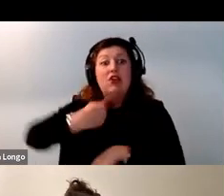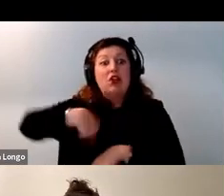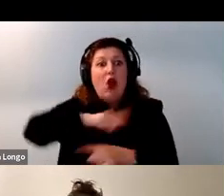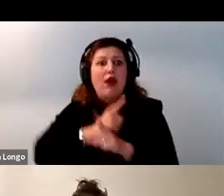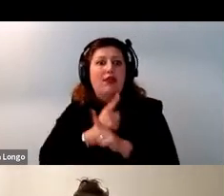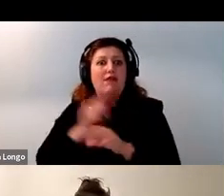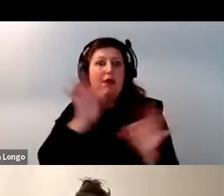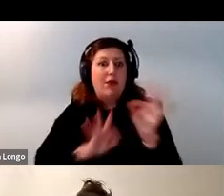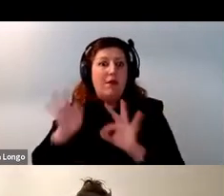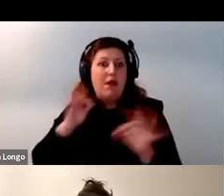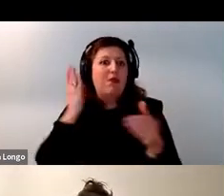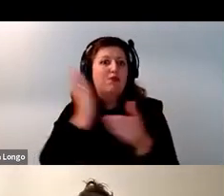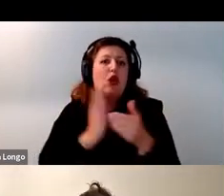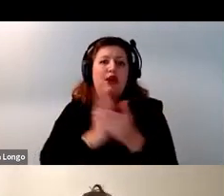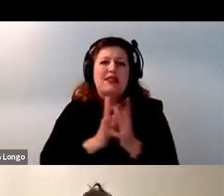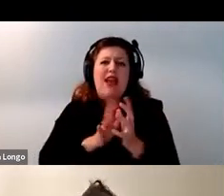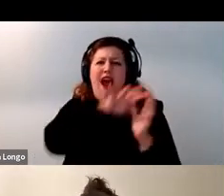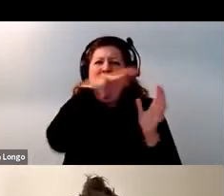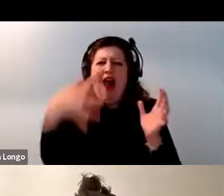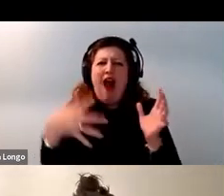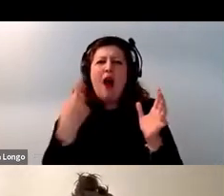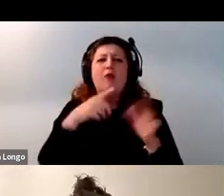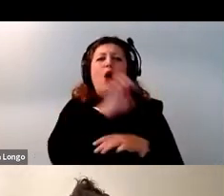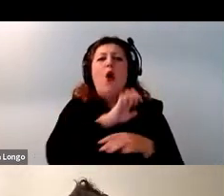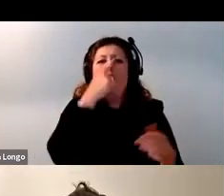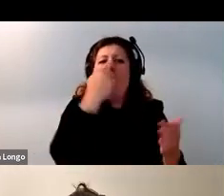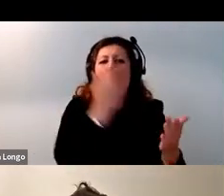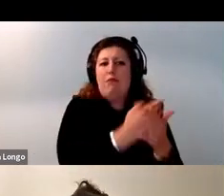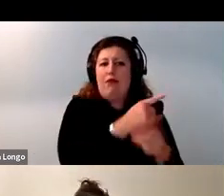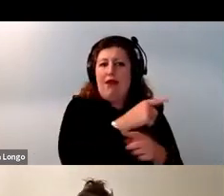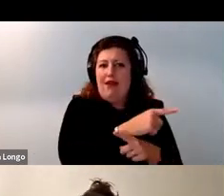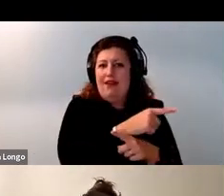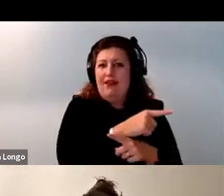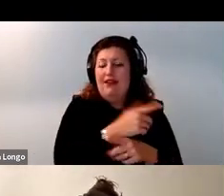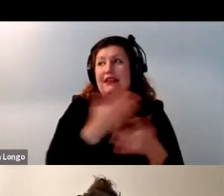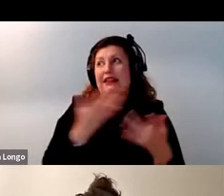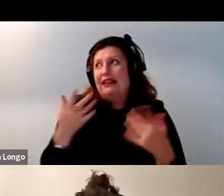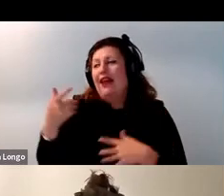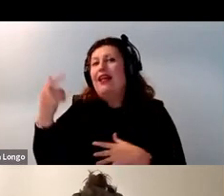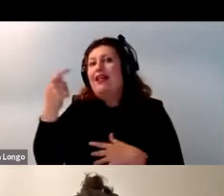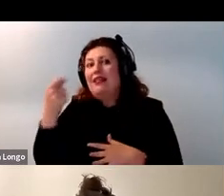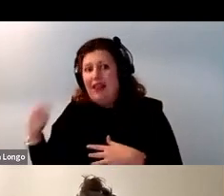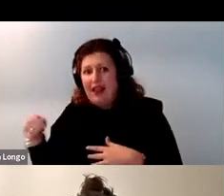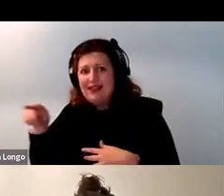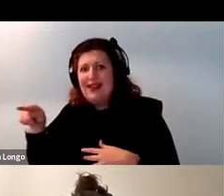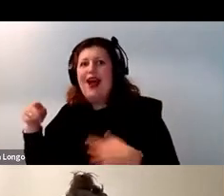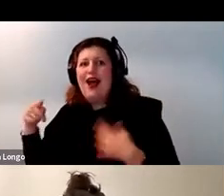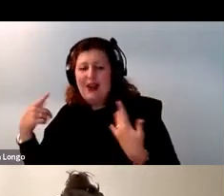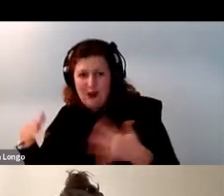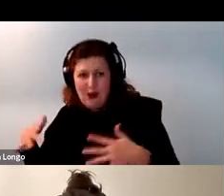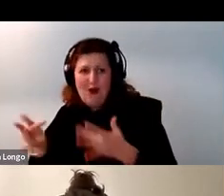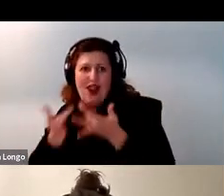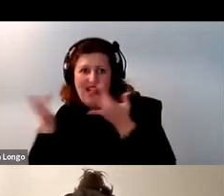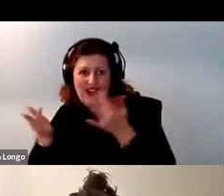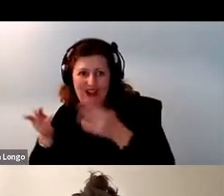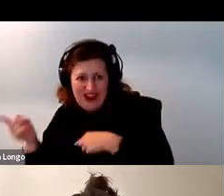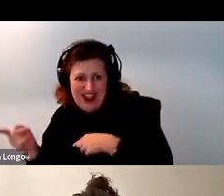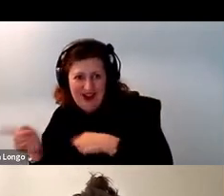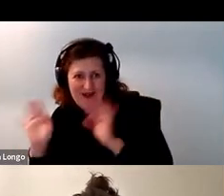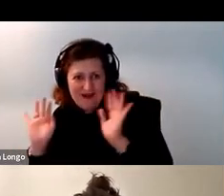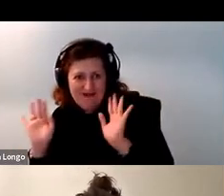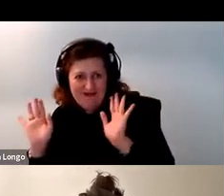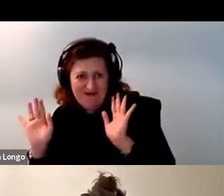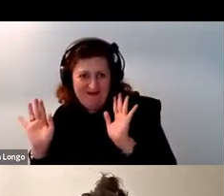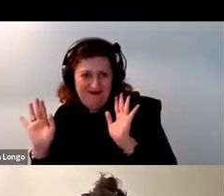sicuramente solo l'aspetto tanzaniano molto più veloce, molto più blando rispetto a quello a cui siete